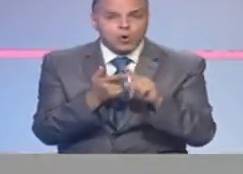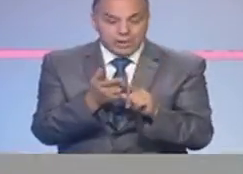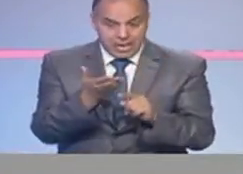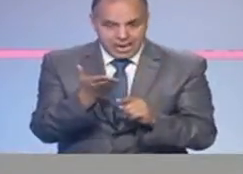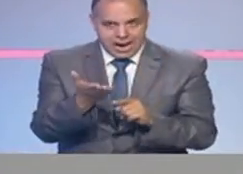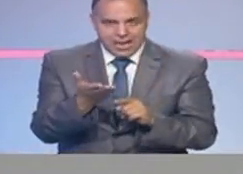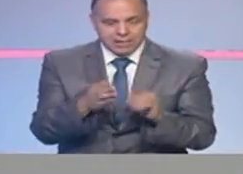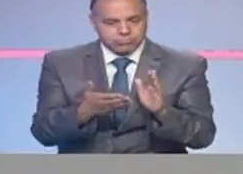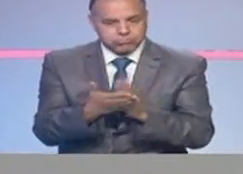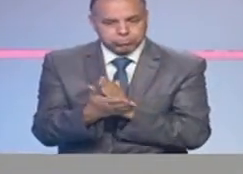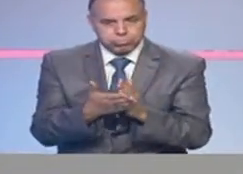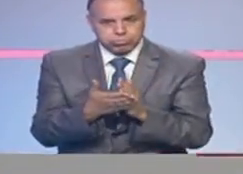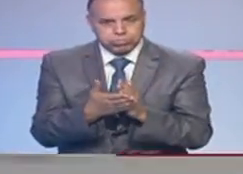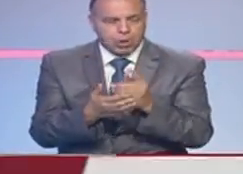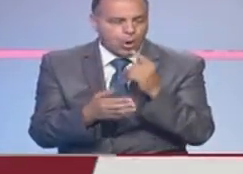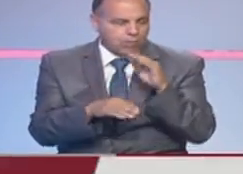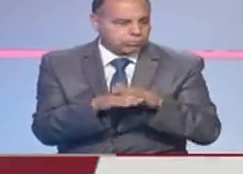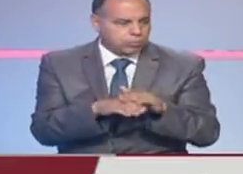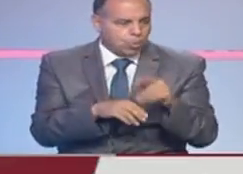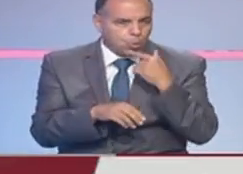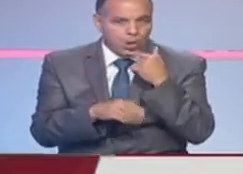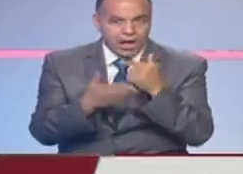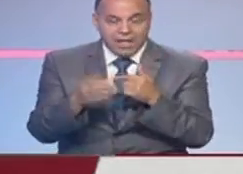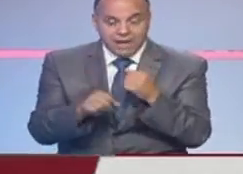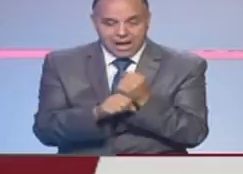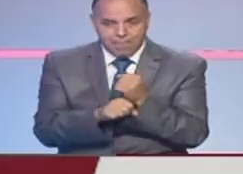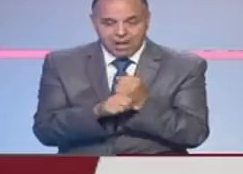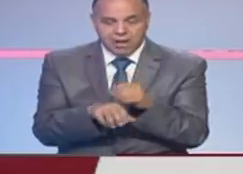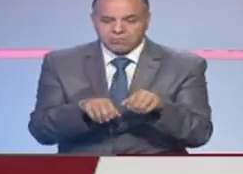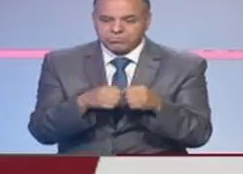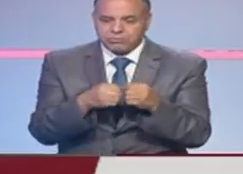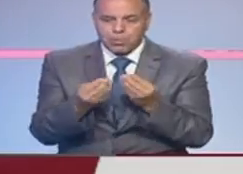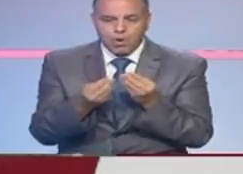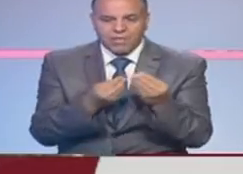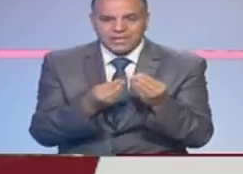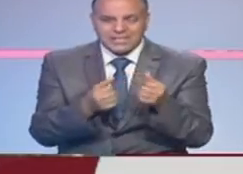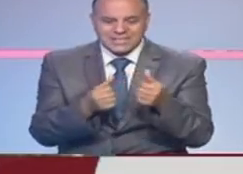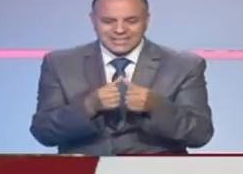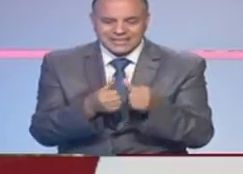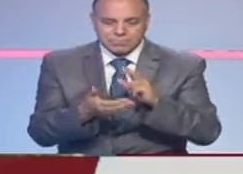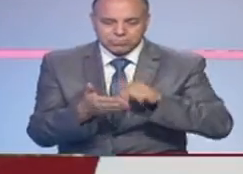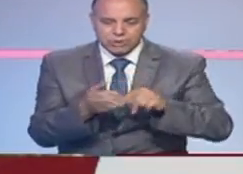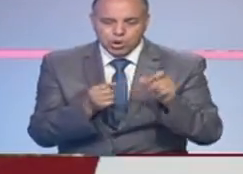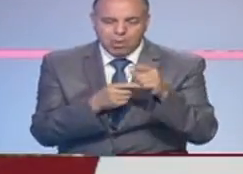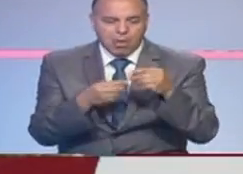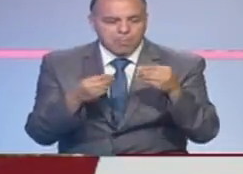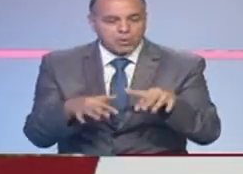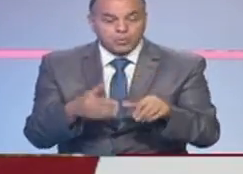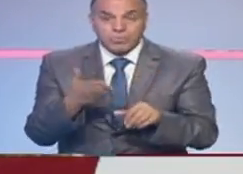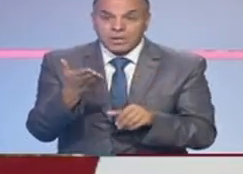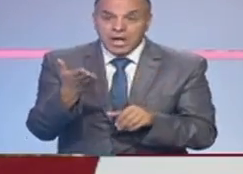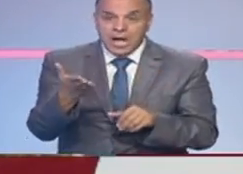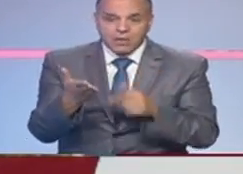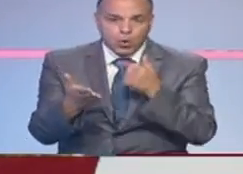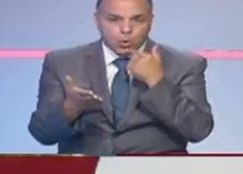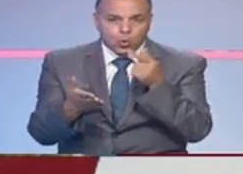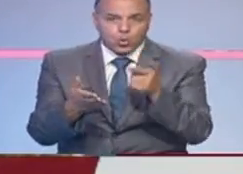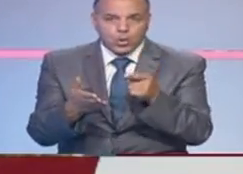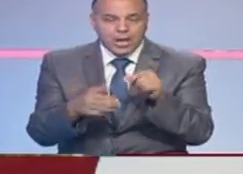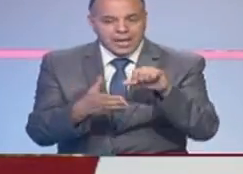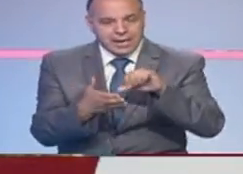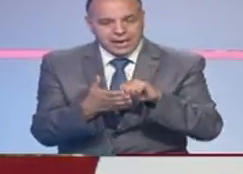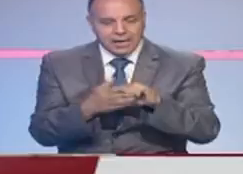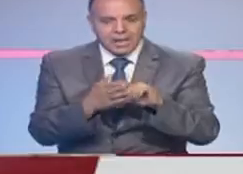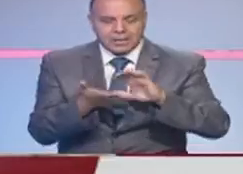الرغم من تحضيرات الغرب من ان مثل هذا العمل يهدد محادثات احياء الاتفاق النووي وقد اثار سعي طهران